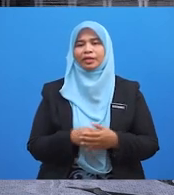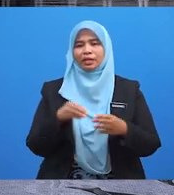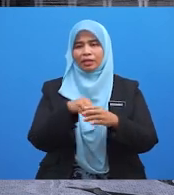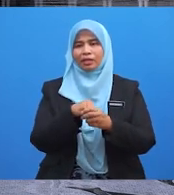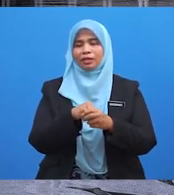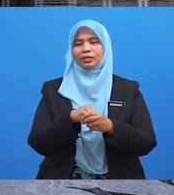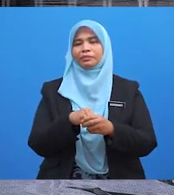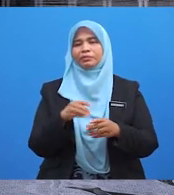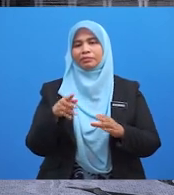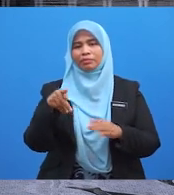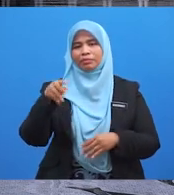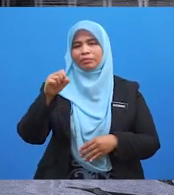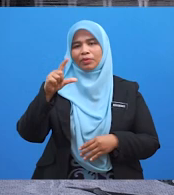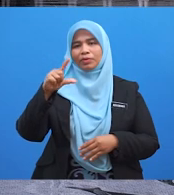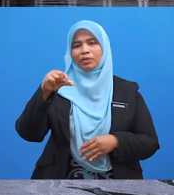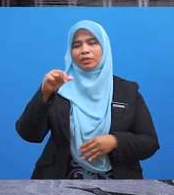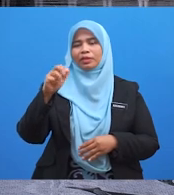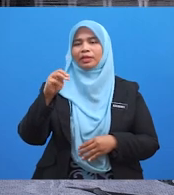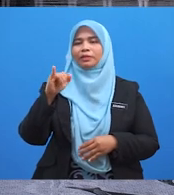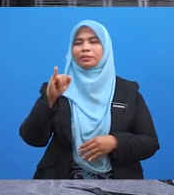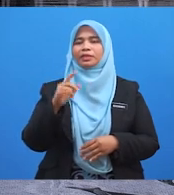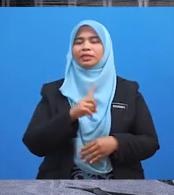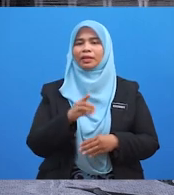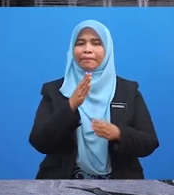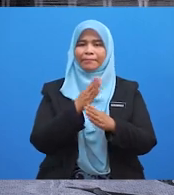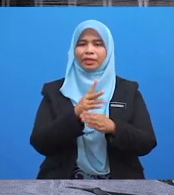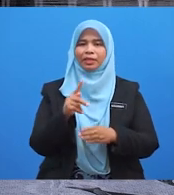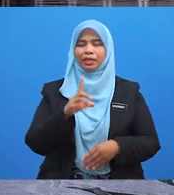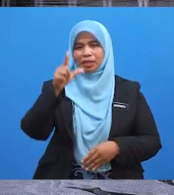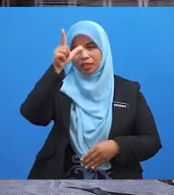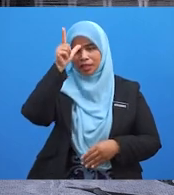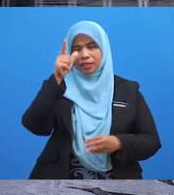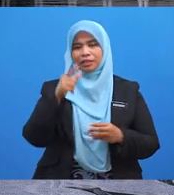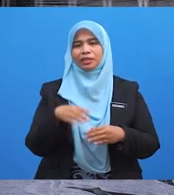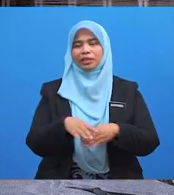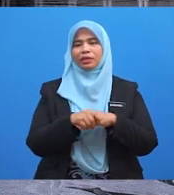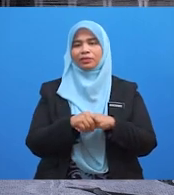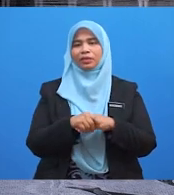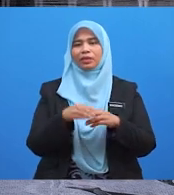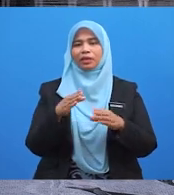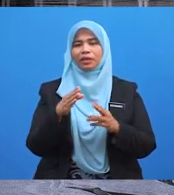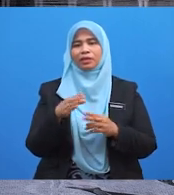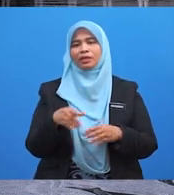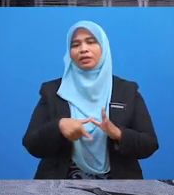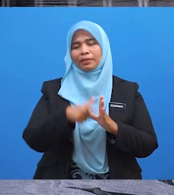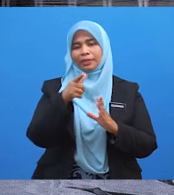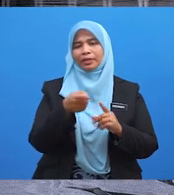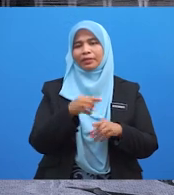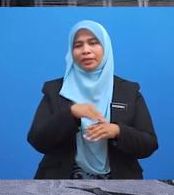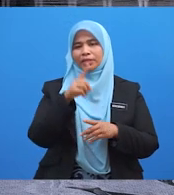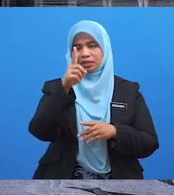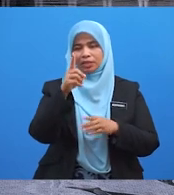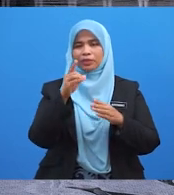berpoligami, Islam membenarkan lelaki Muslim berkahwin lebih dari seorang isteri. Namun